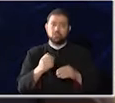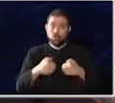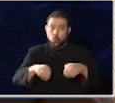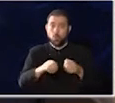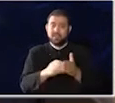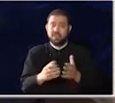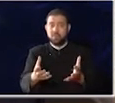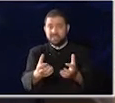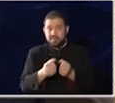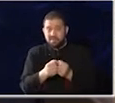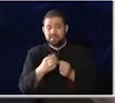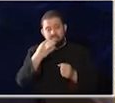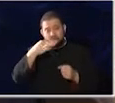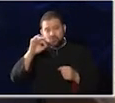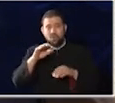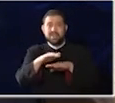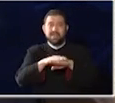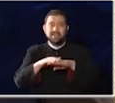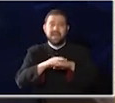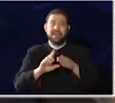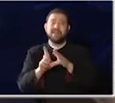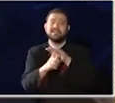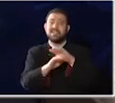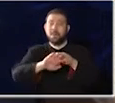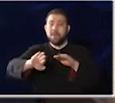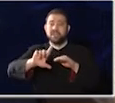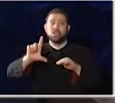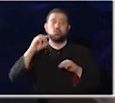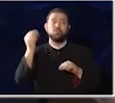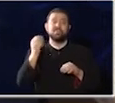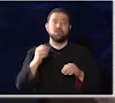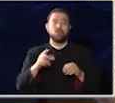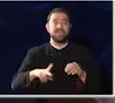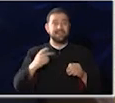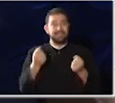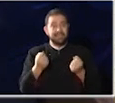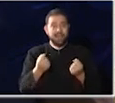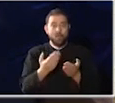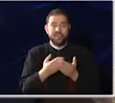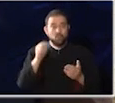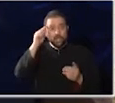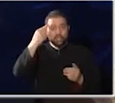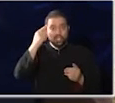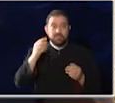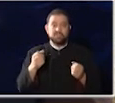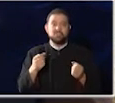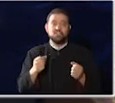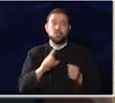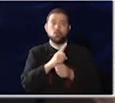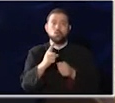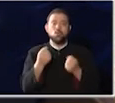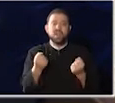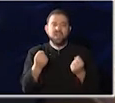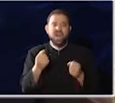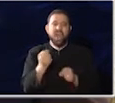ușor iertarea din partea lui Dumnezeu. Ne este greu, pentru că știm ce lucruri facem, dar aceasta este iubirea lui Dumnezeu,